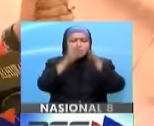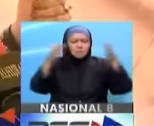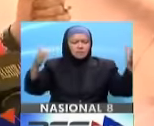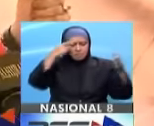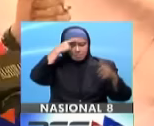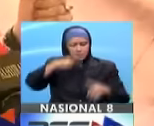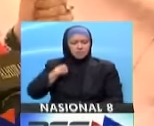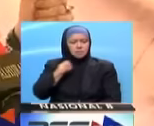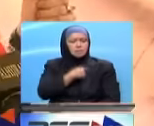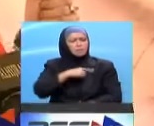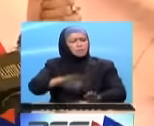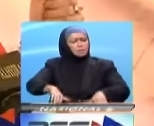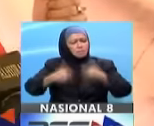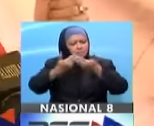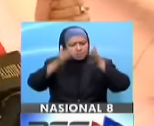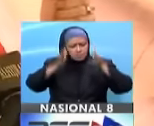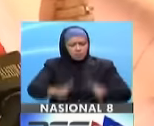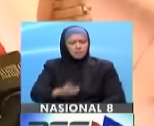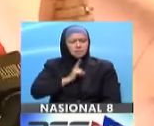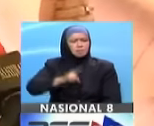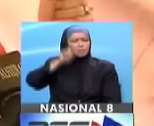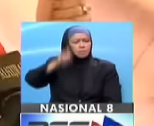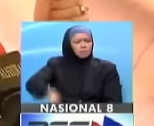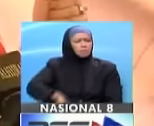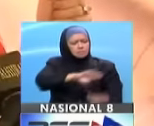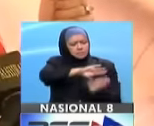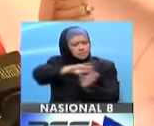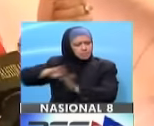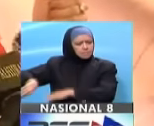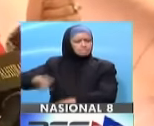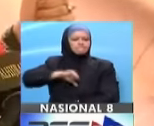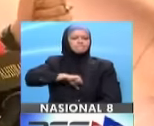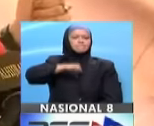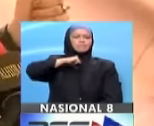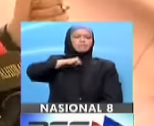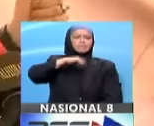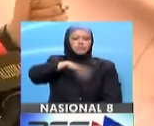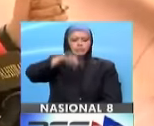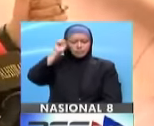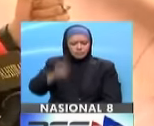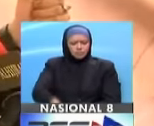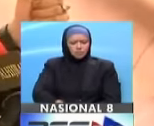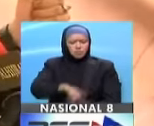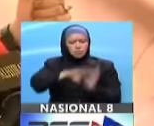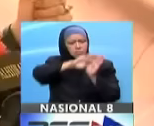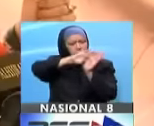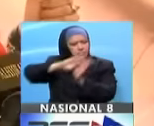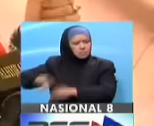Islam harus membuang ego kita, harus membuang perasaan sombong kita,